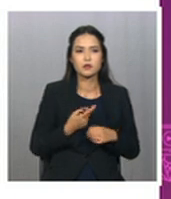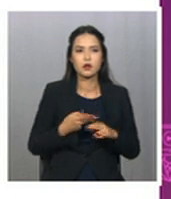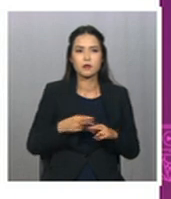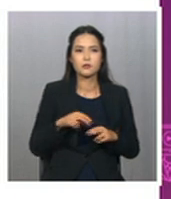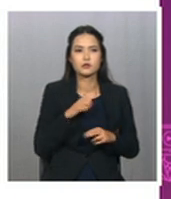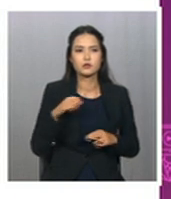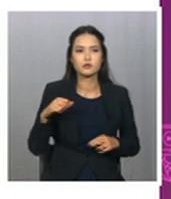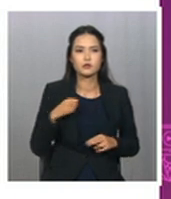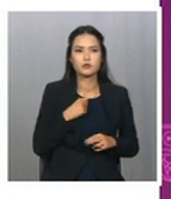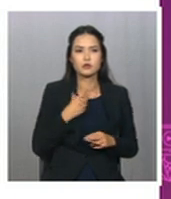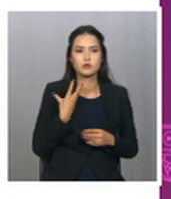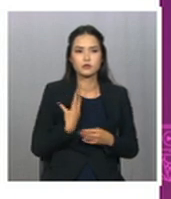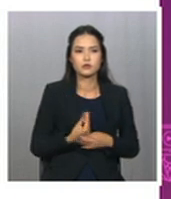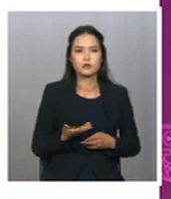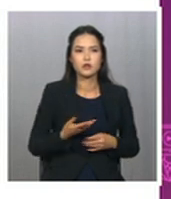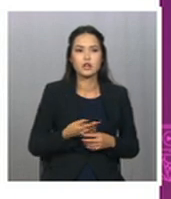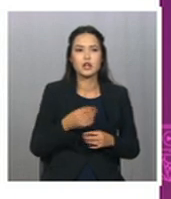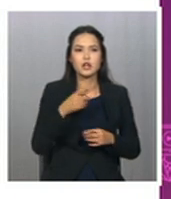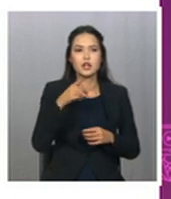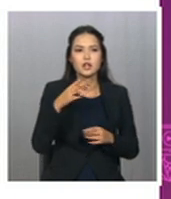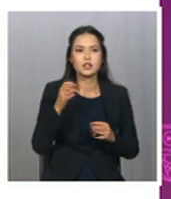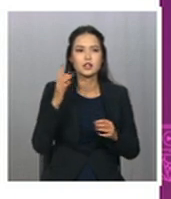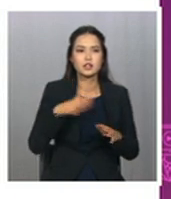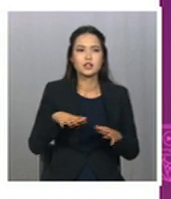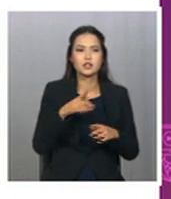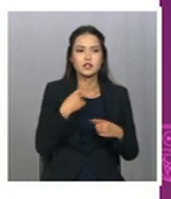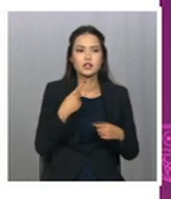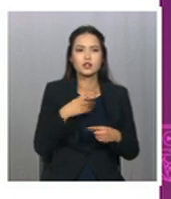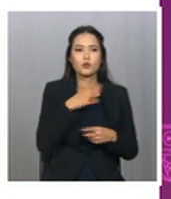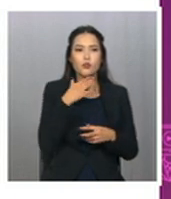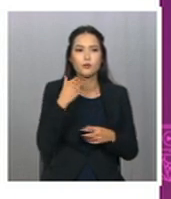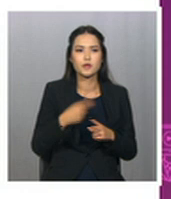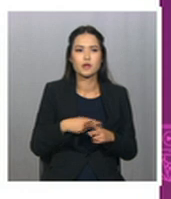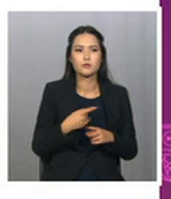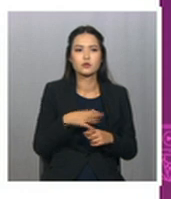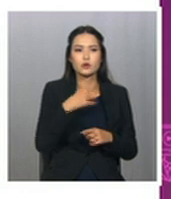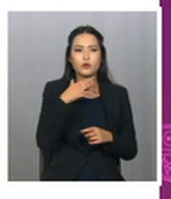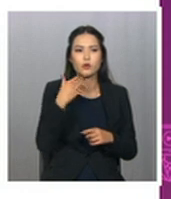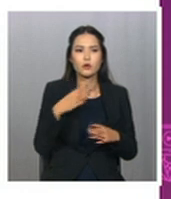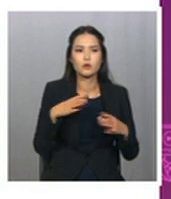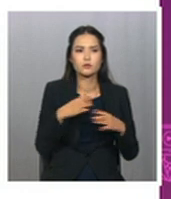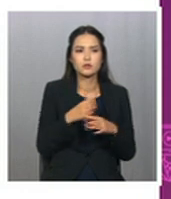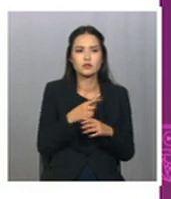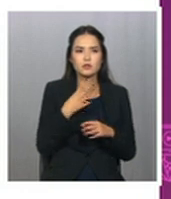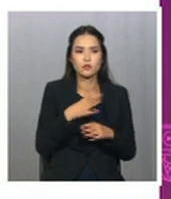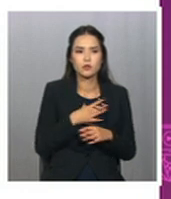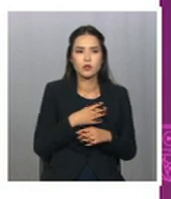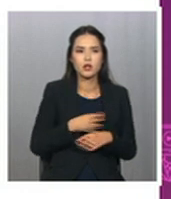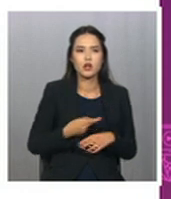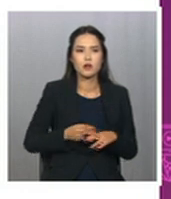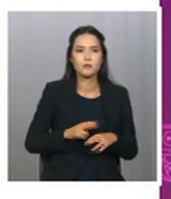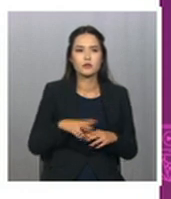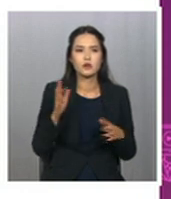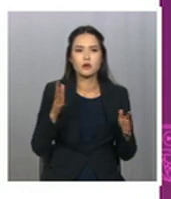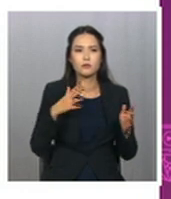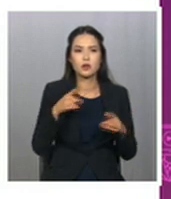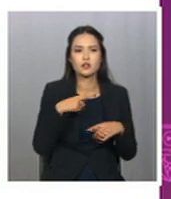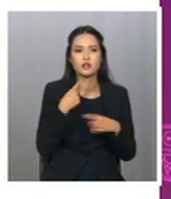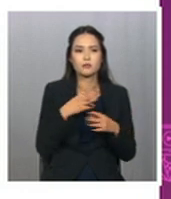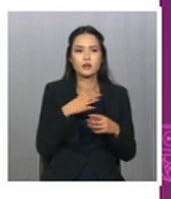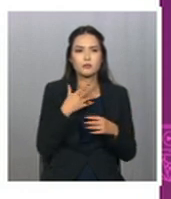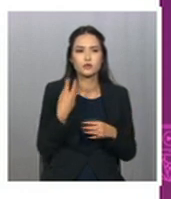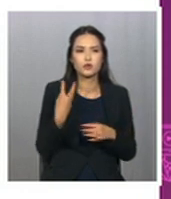дегенде көпті айтамыз да, көп қысылды ғой. Мына боран айықпағалы міне үш күн болды. Жыл мойыны жақын